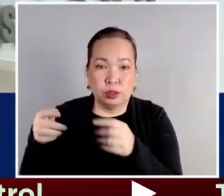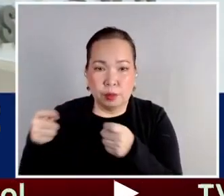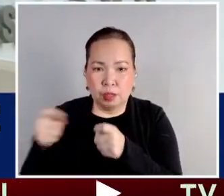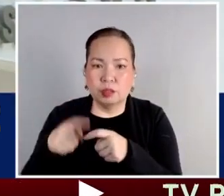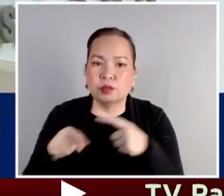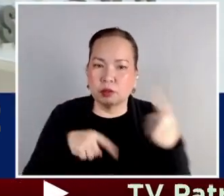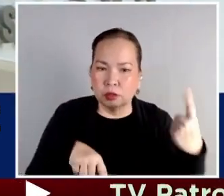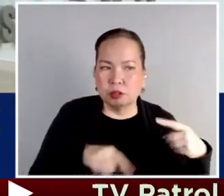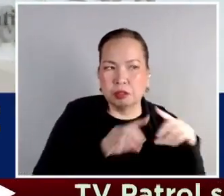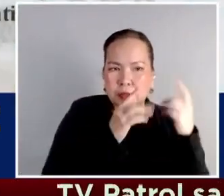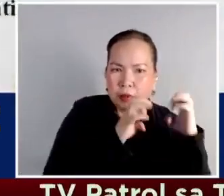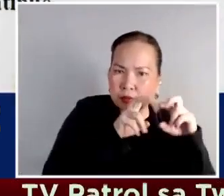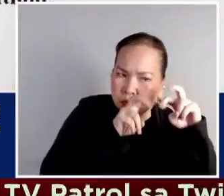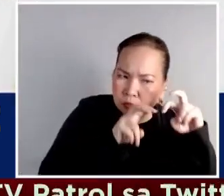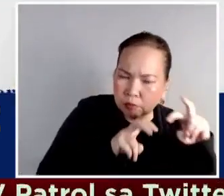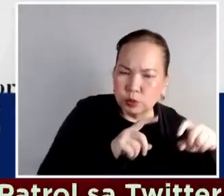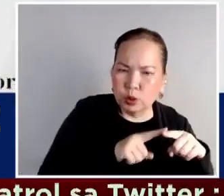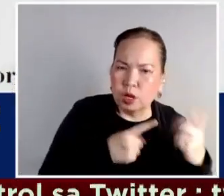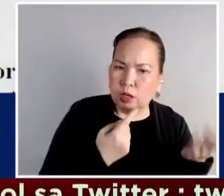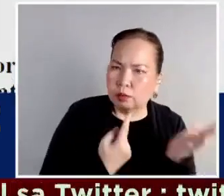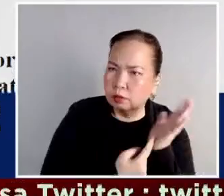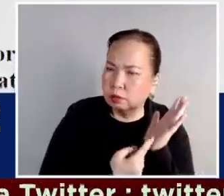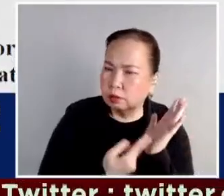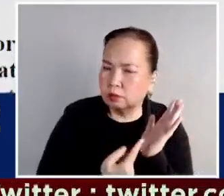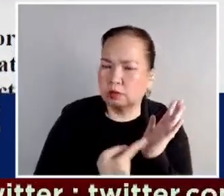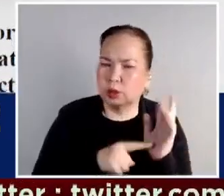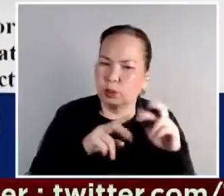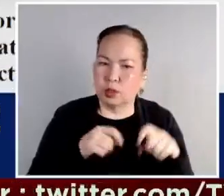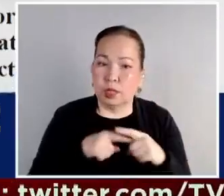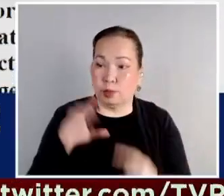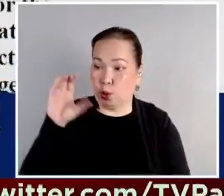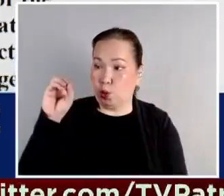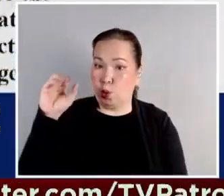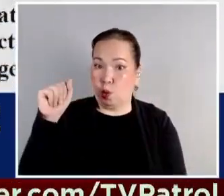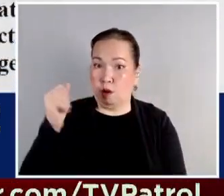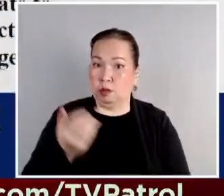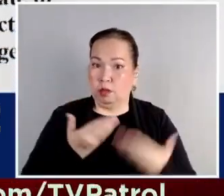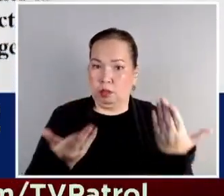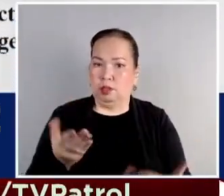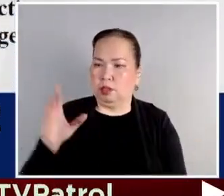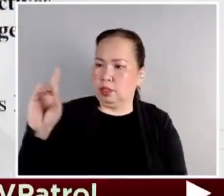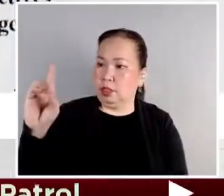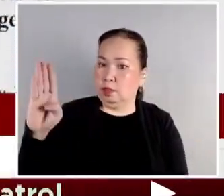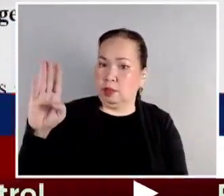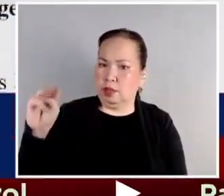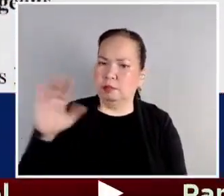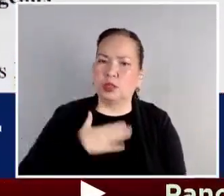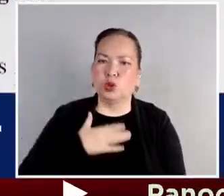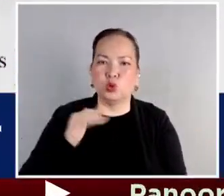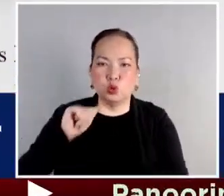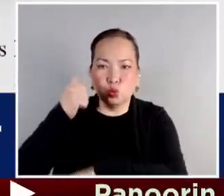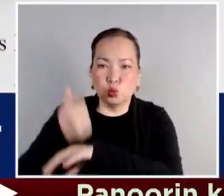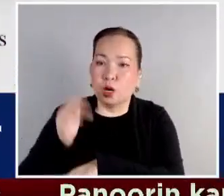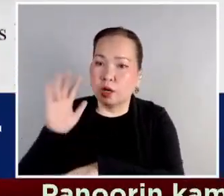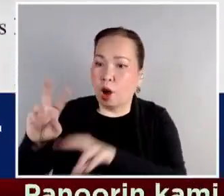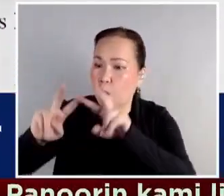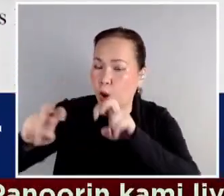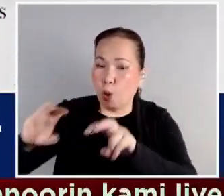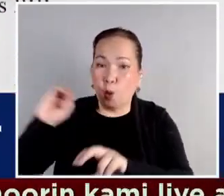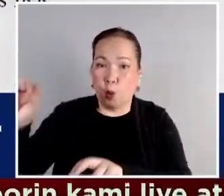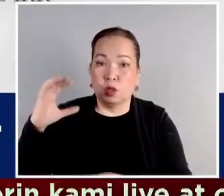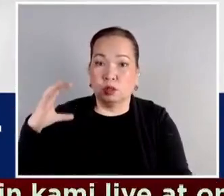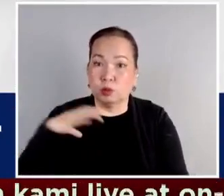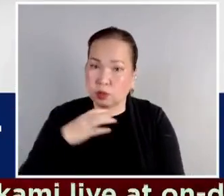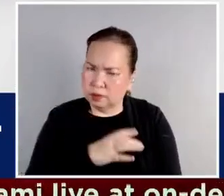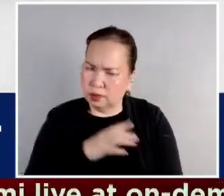ng pulong patungkol dito. Inirekomenda naman ng COA sa PSDBM na magtatag ng isang investigation committee para dito